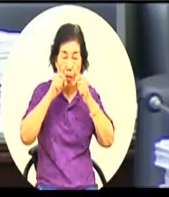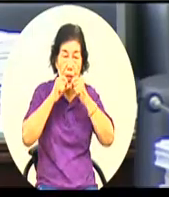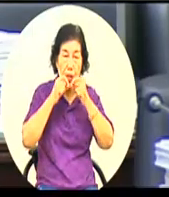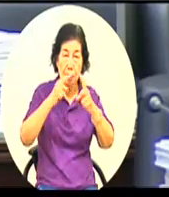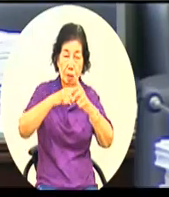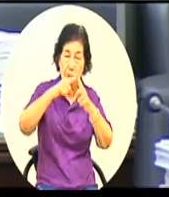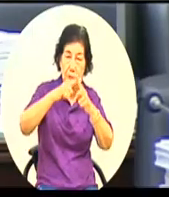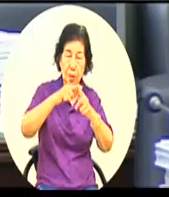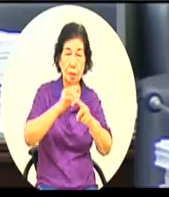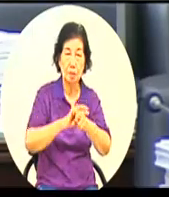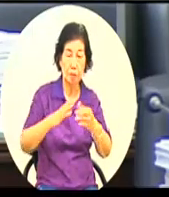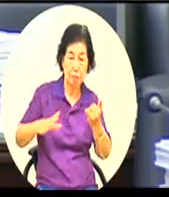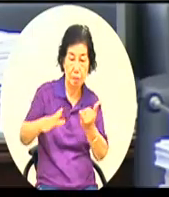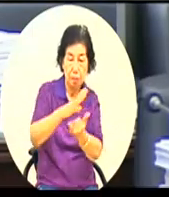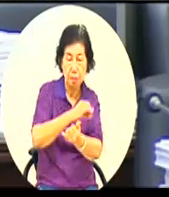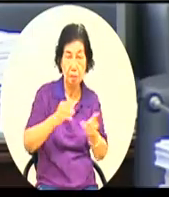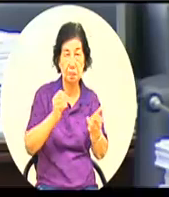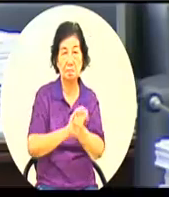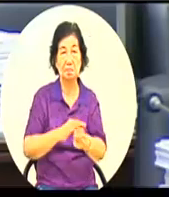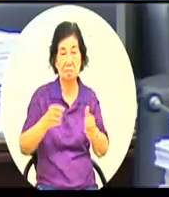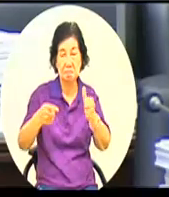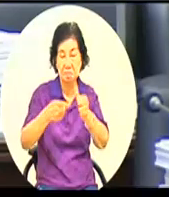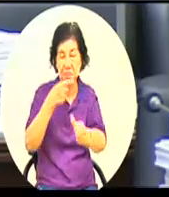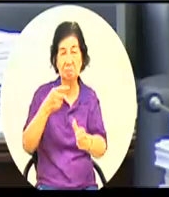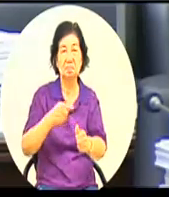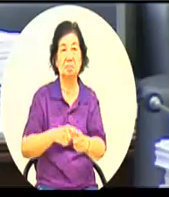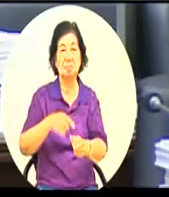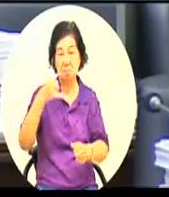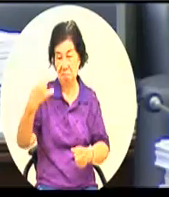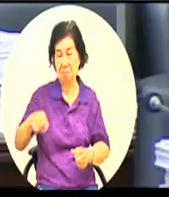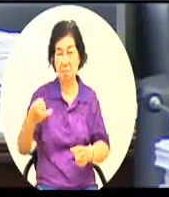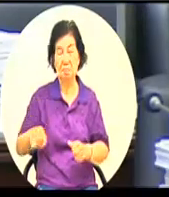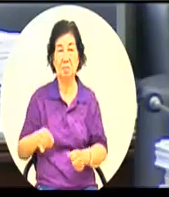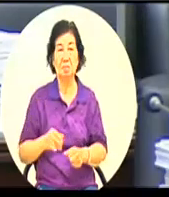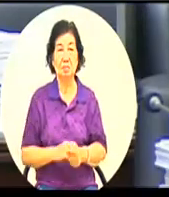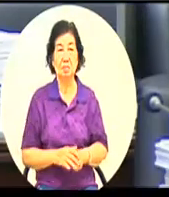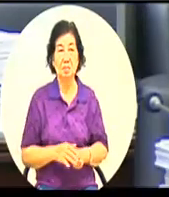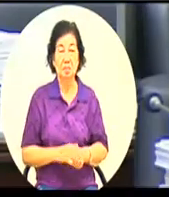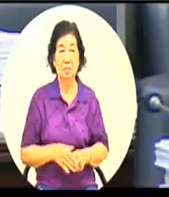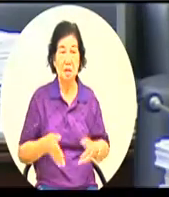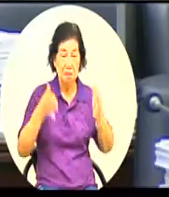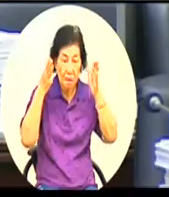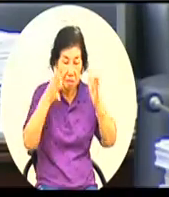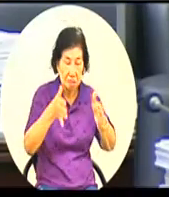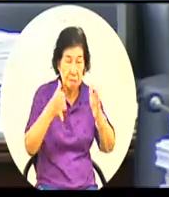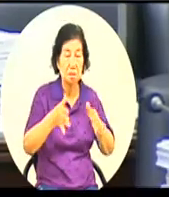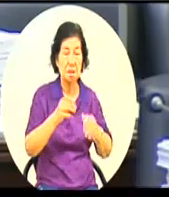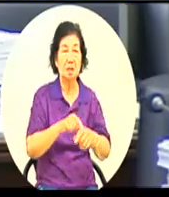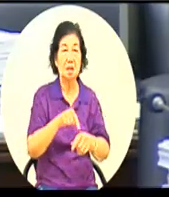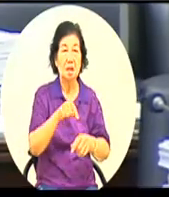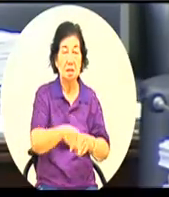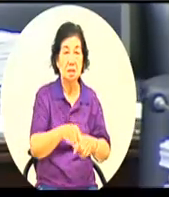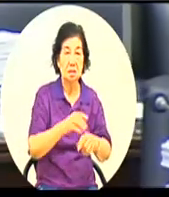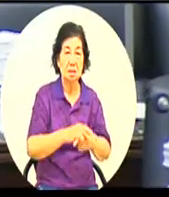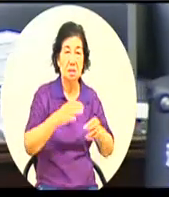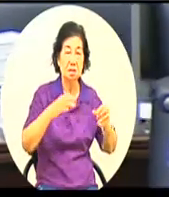全台湾省第一摆。安尼，你对伊的火和家园？你讲你满